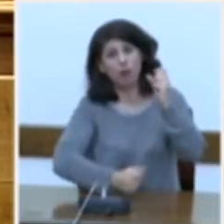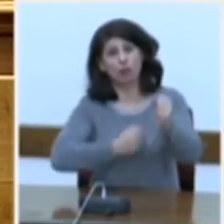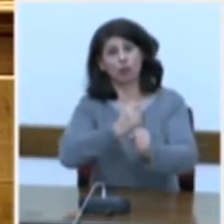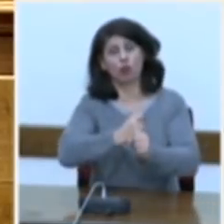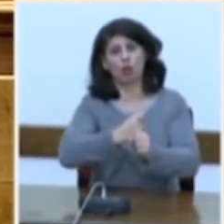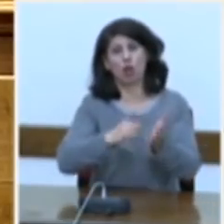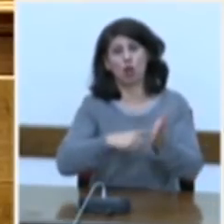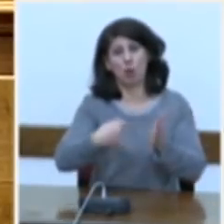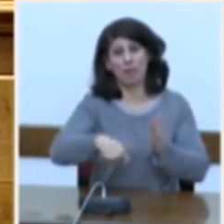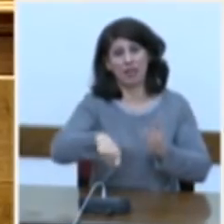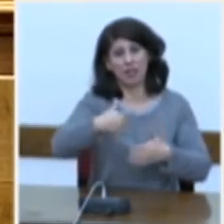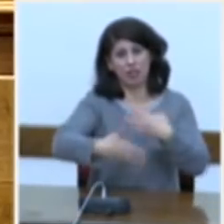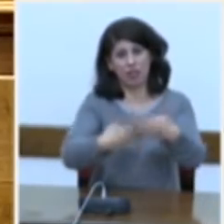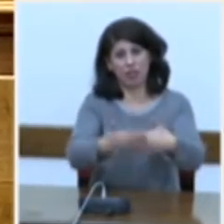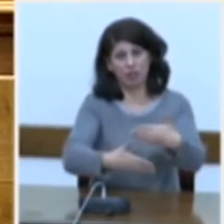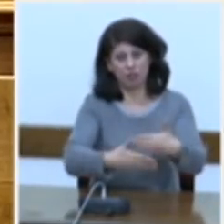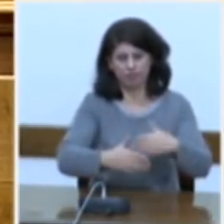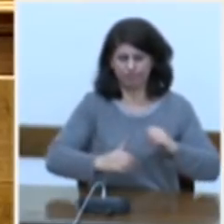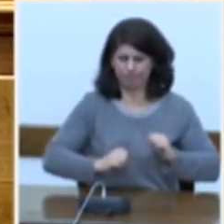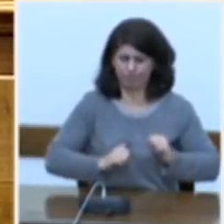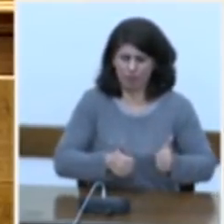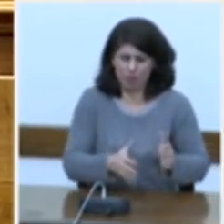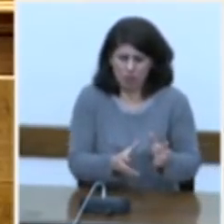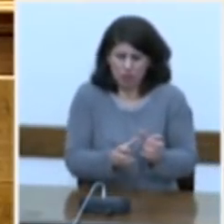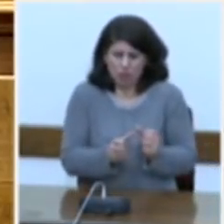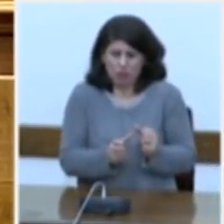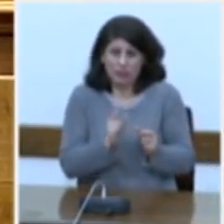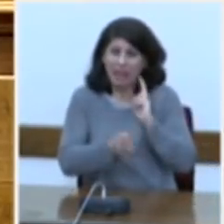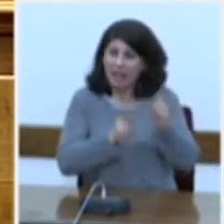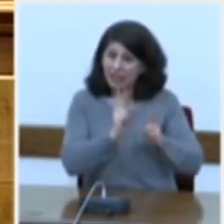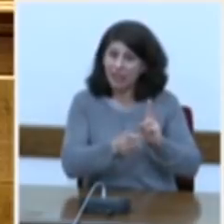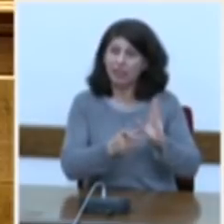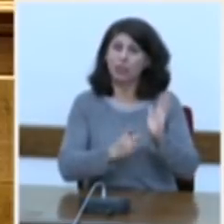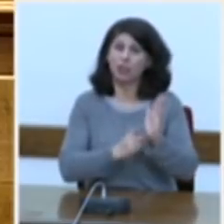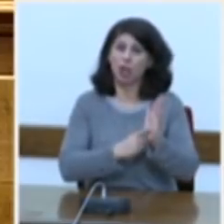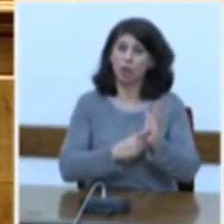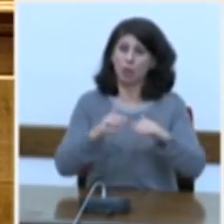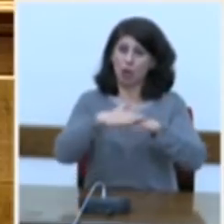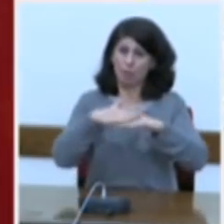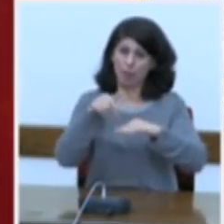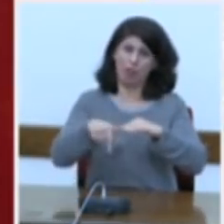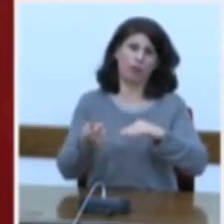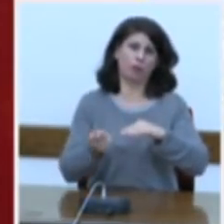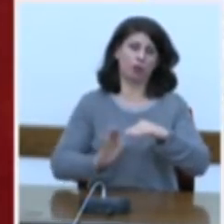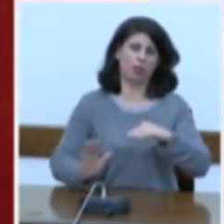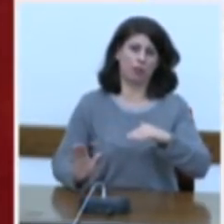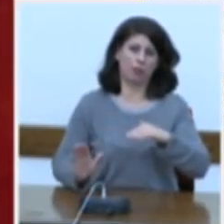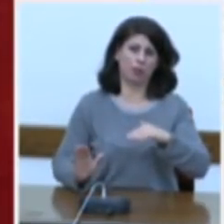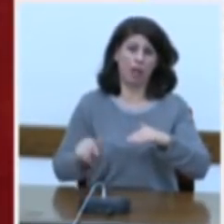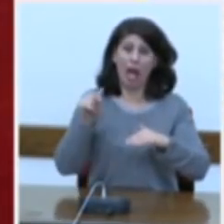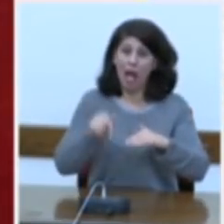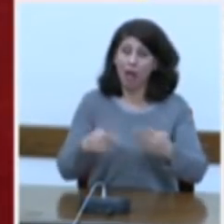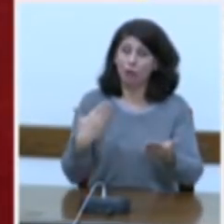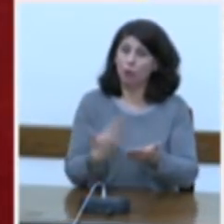νομικές διαδικασίες που το αποθαρρύνουν να καταγγείλει σε νομικό επίπεδο το περιστατικό. Αυτό